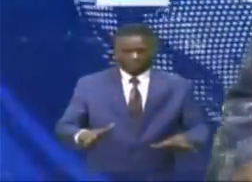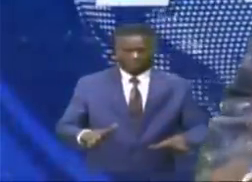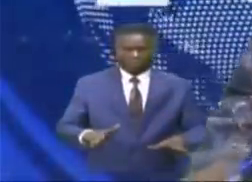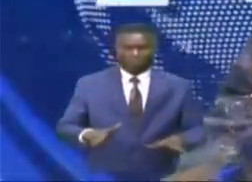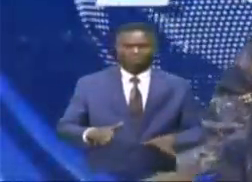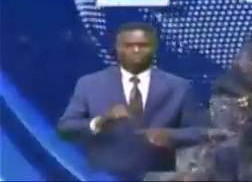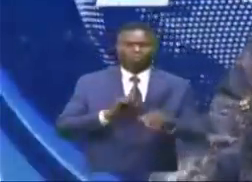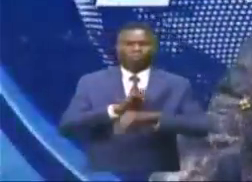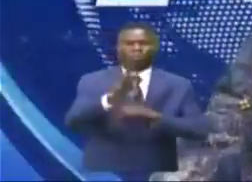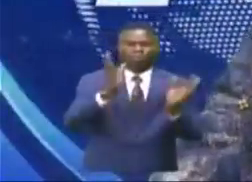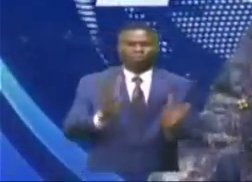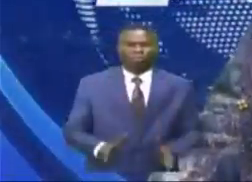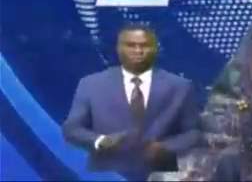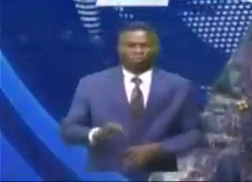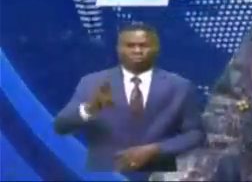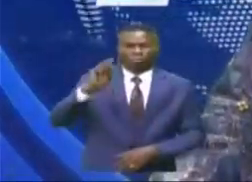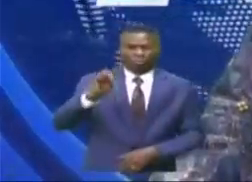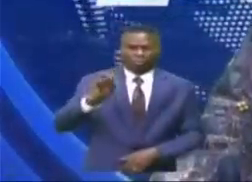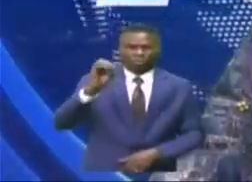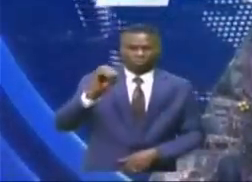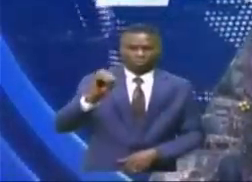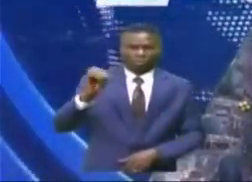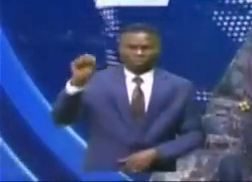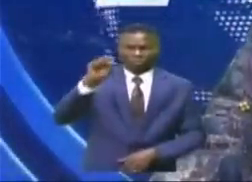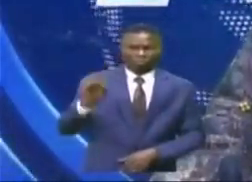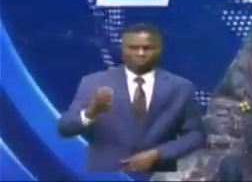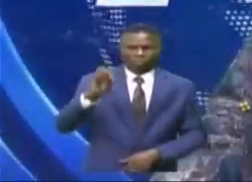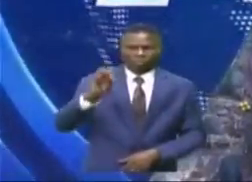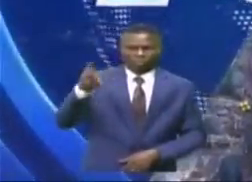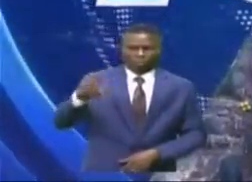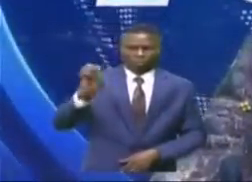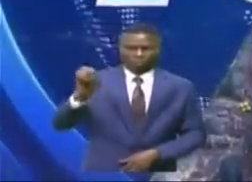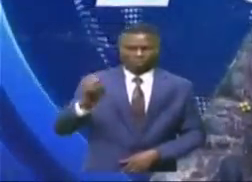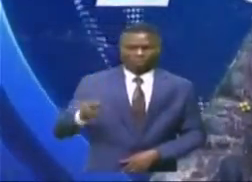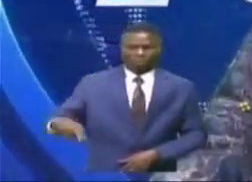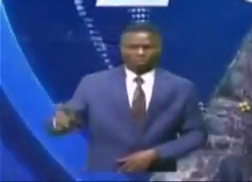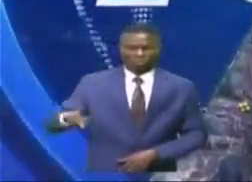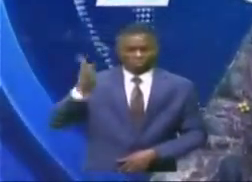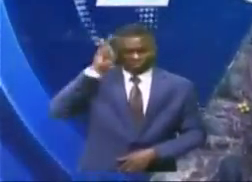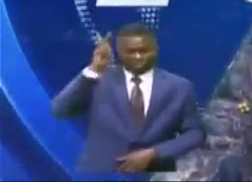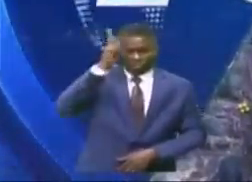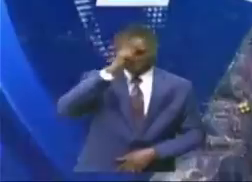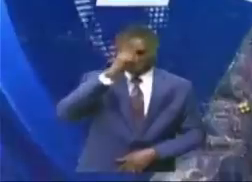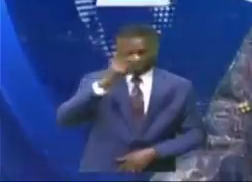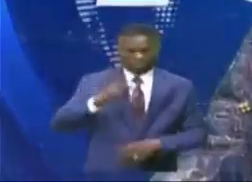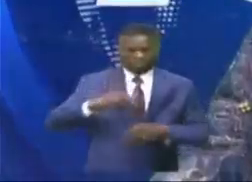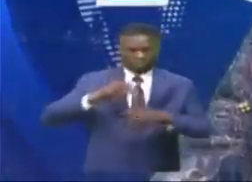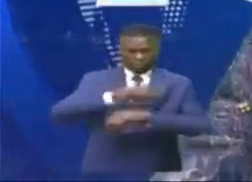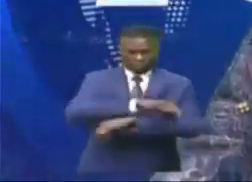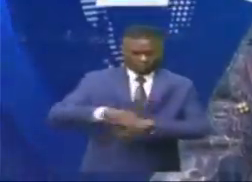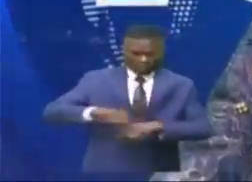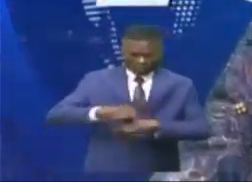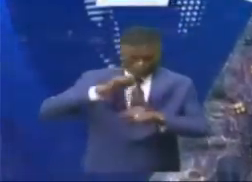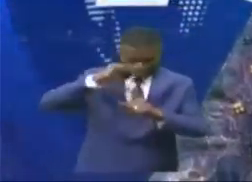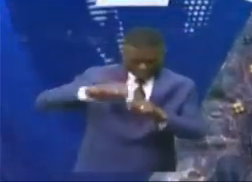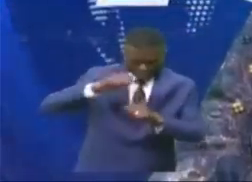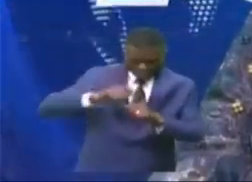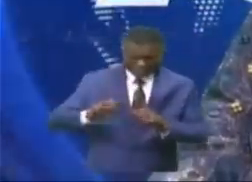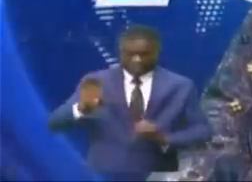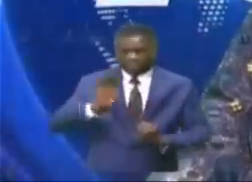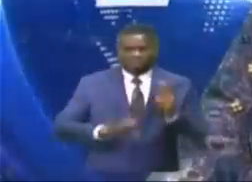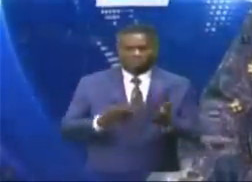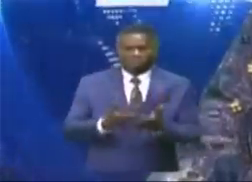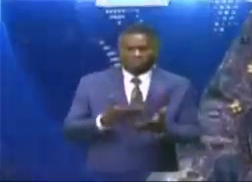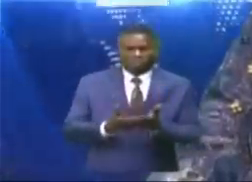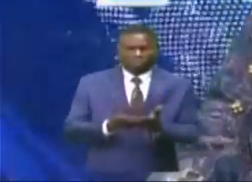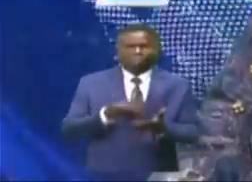notre envoyé spécial à Moussompo dans le Haut-Katanga où se situent les installations du laboratoire d'analyse chimique, quelques personnalités